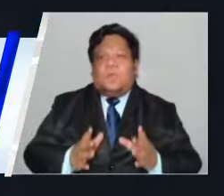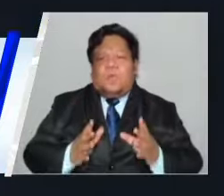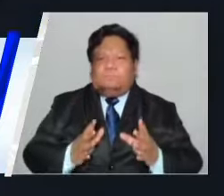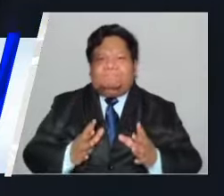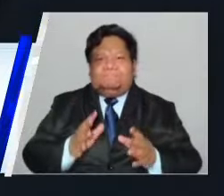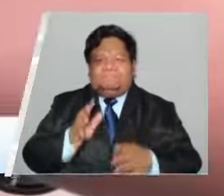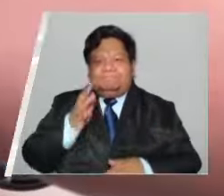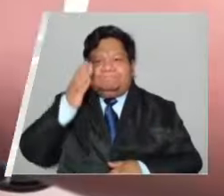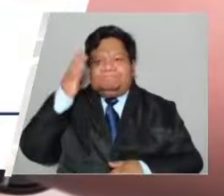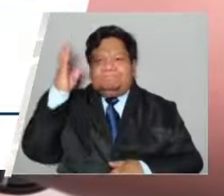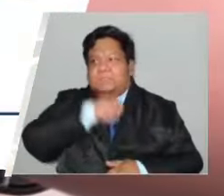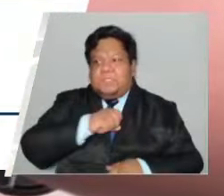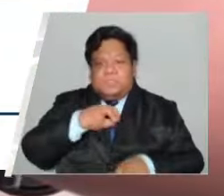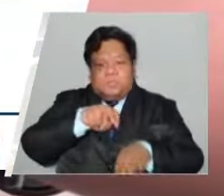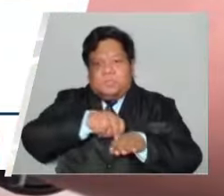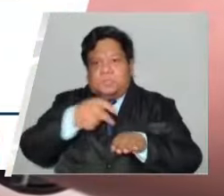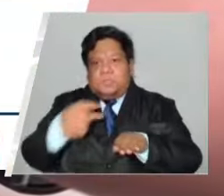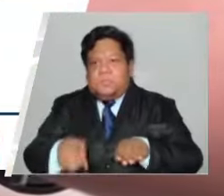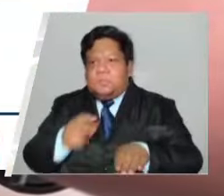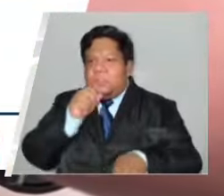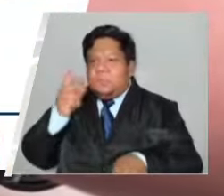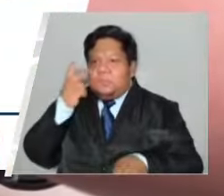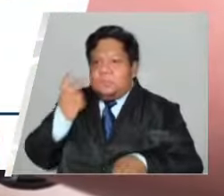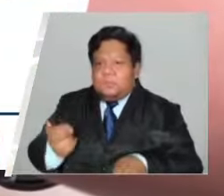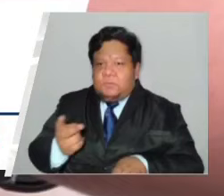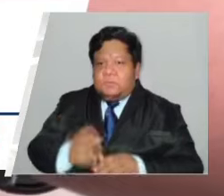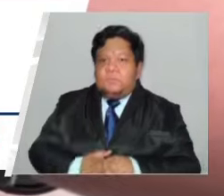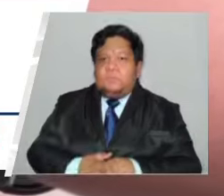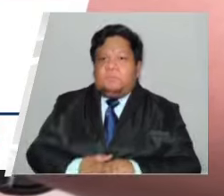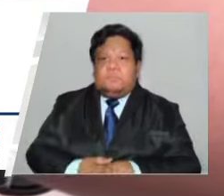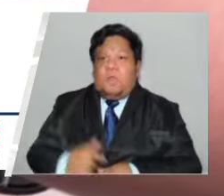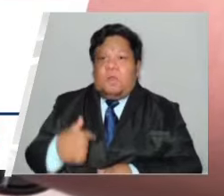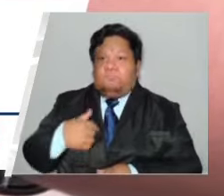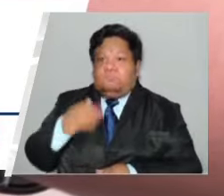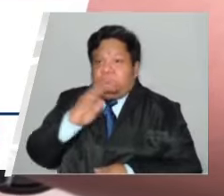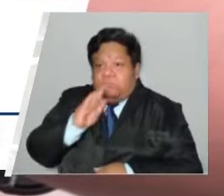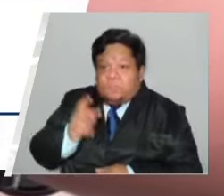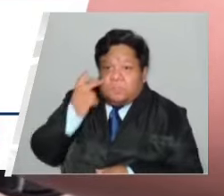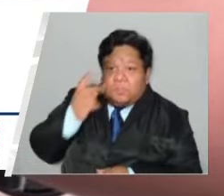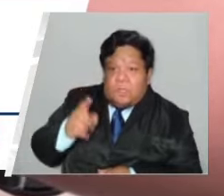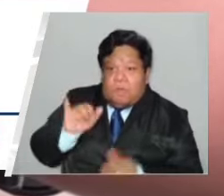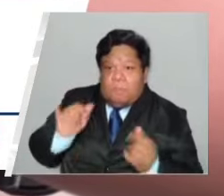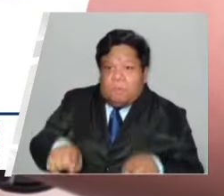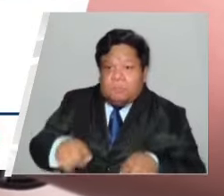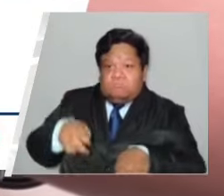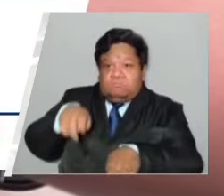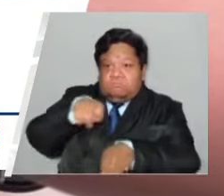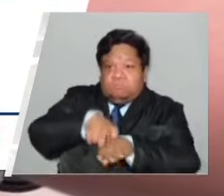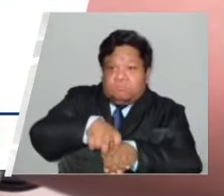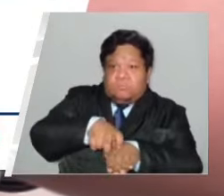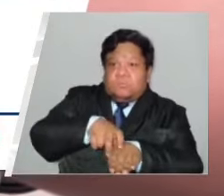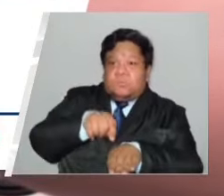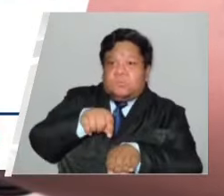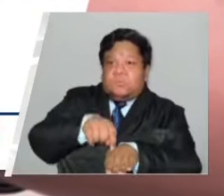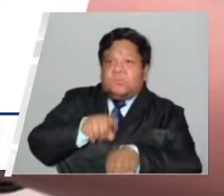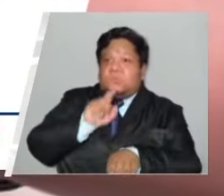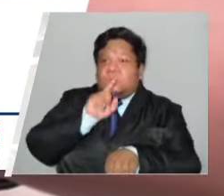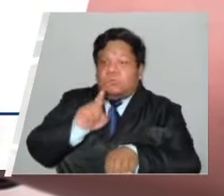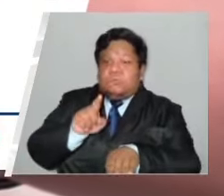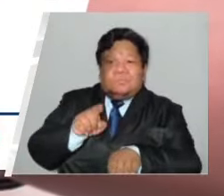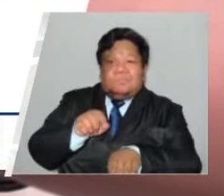nahulog ang biktima. Pao kabanta si tatay din sakay, kaya kung nauna saan nga makaabot ko sa ubos